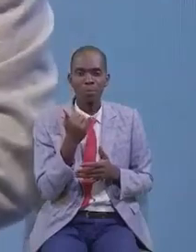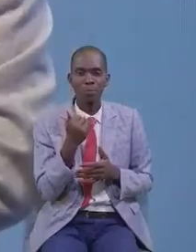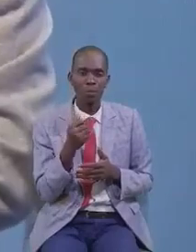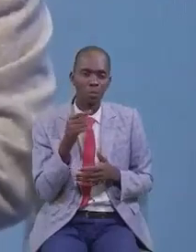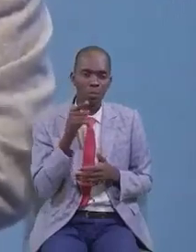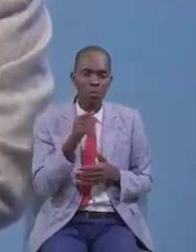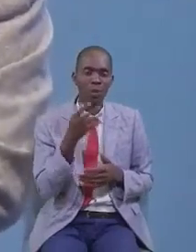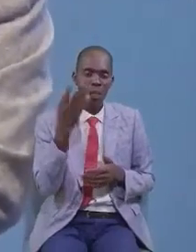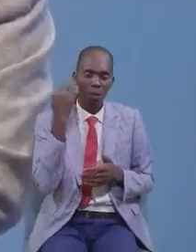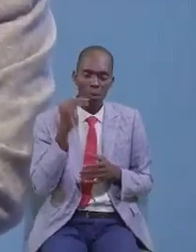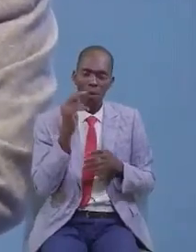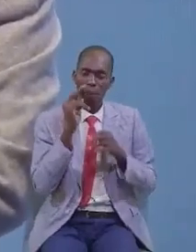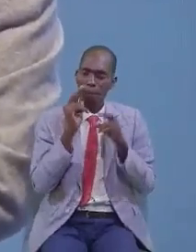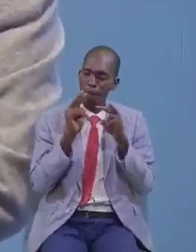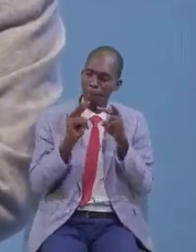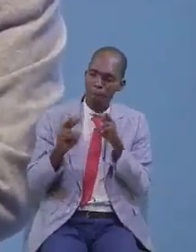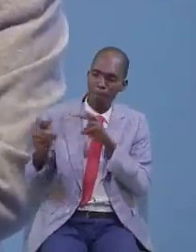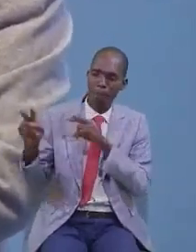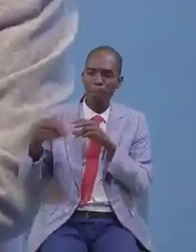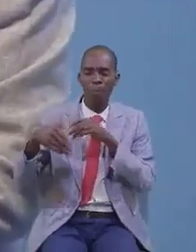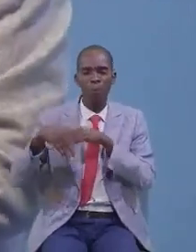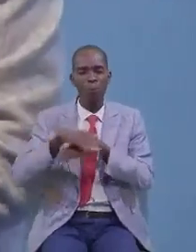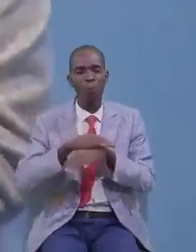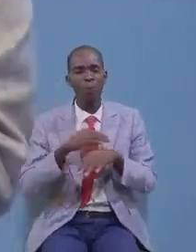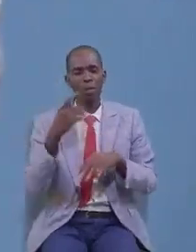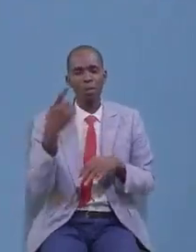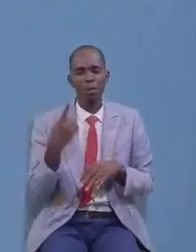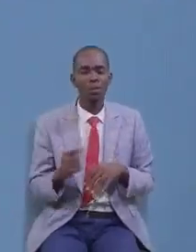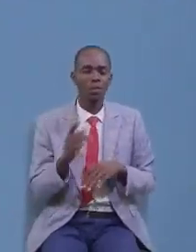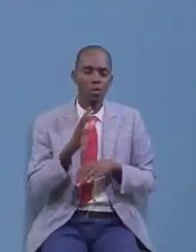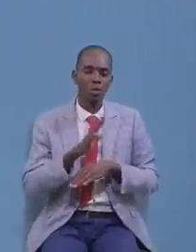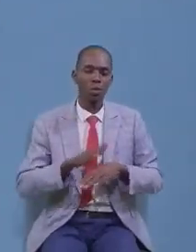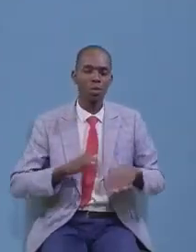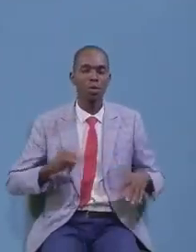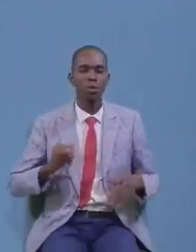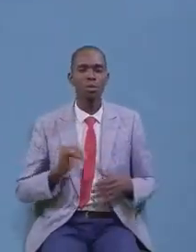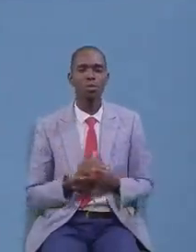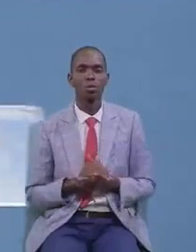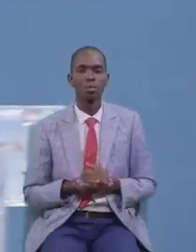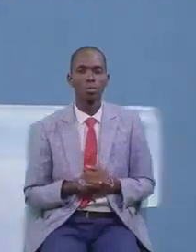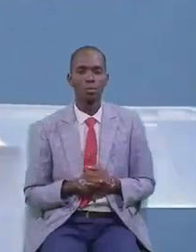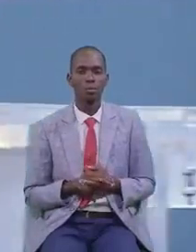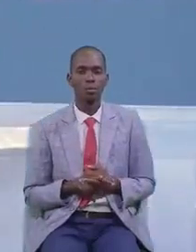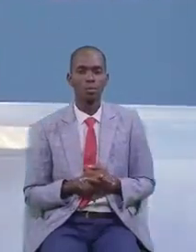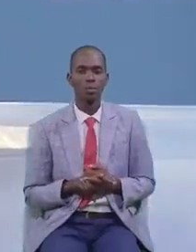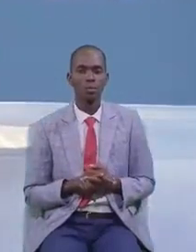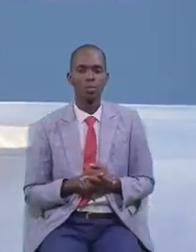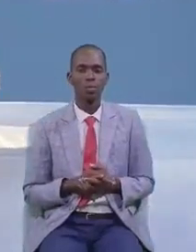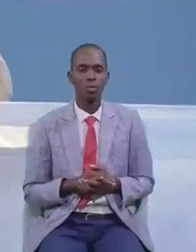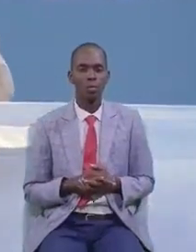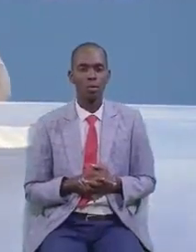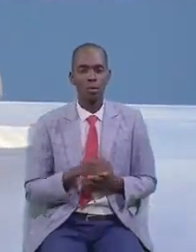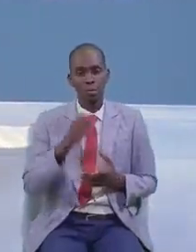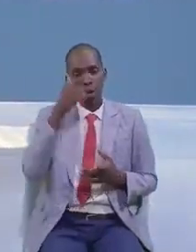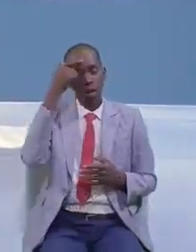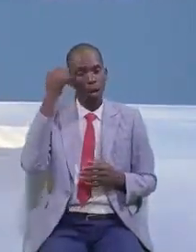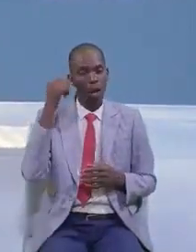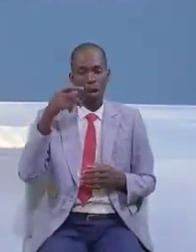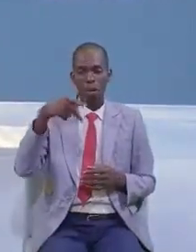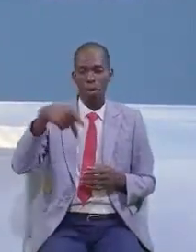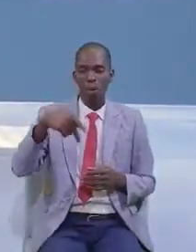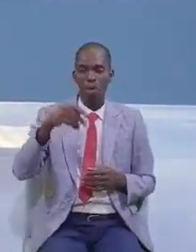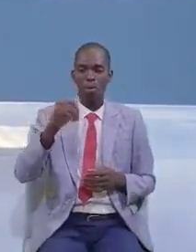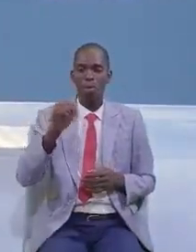watching over the call and the calling. అతడు తన పిలుపును పిలిచిన వాణిని గమనిస్తున్నాడు. He called Paul the apostle.